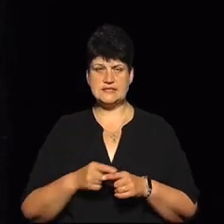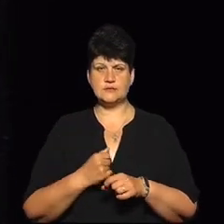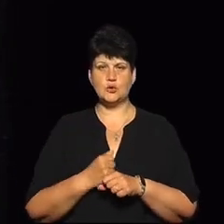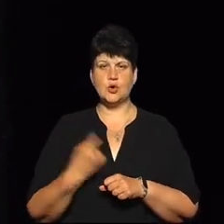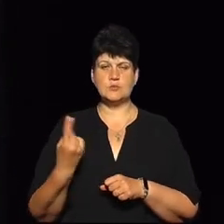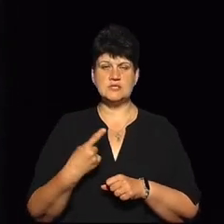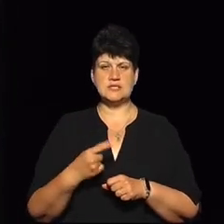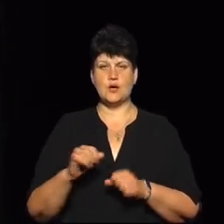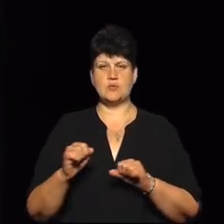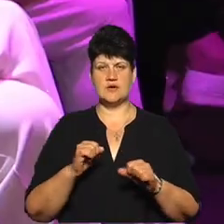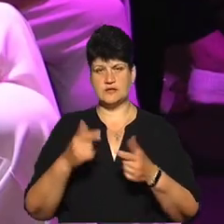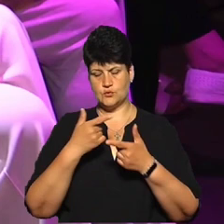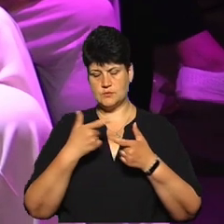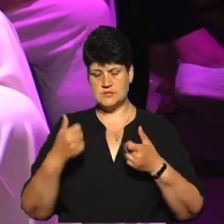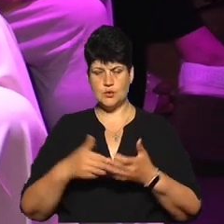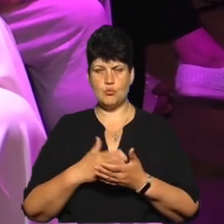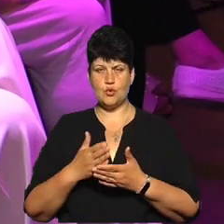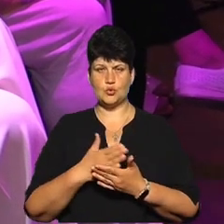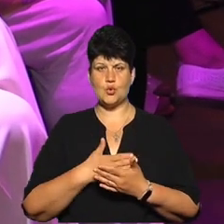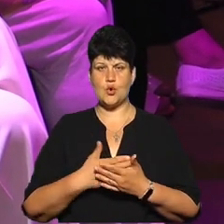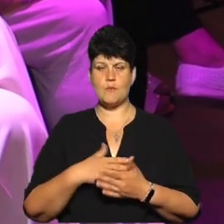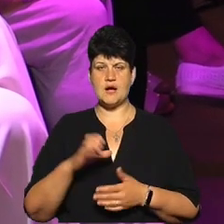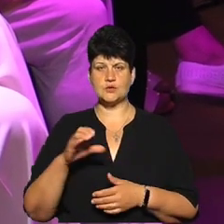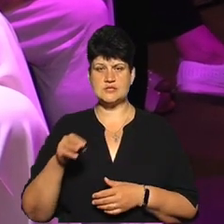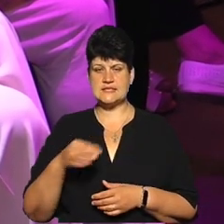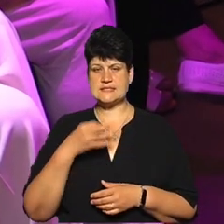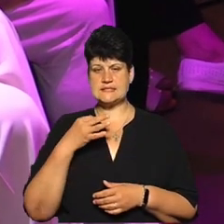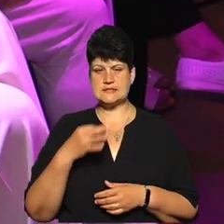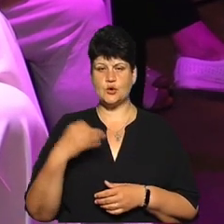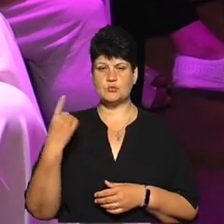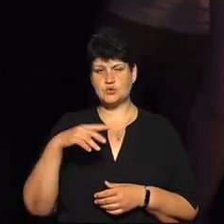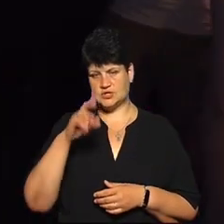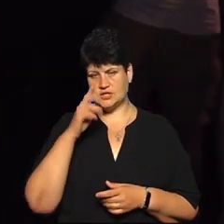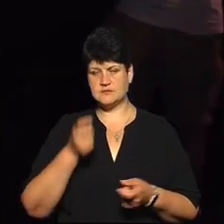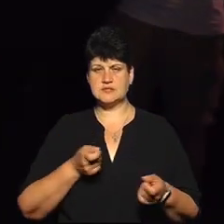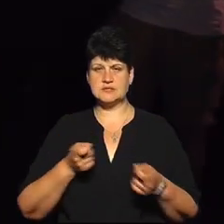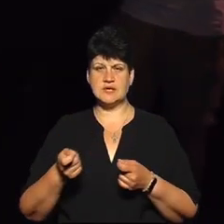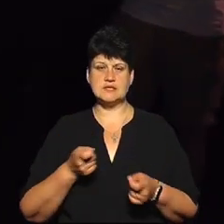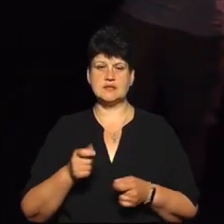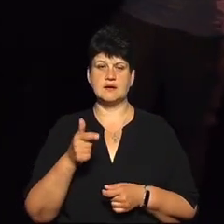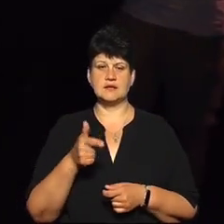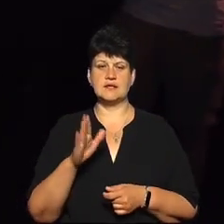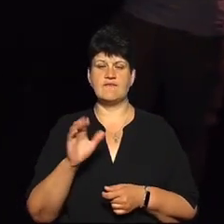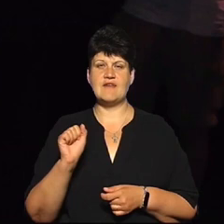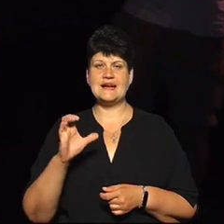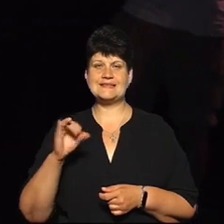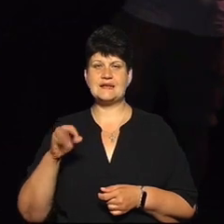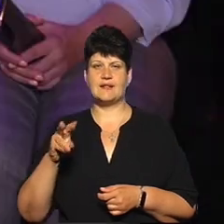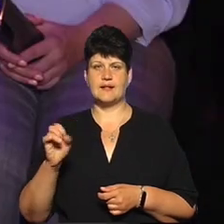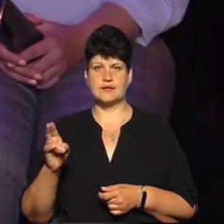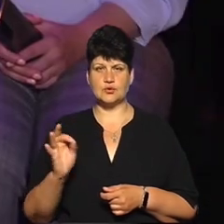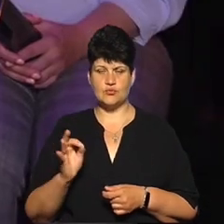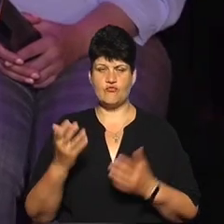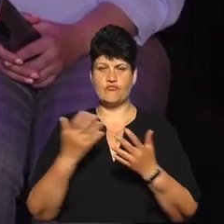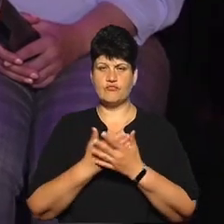інформаційної політики та комунікацій з громадськістю. Про це розповіла речниця обласної військової адміністрації Ганна Василенко. За її словами, фільм розповідає